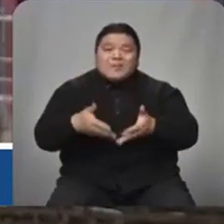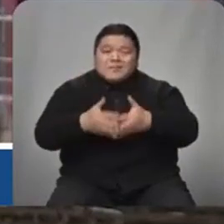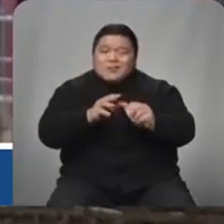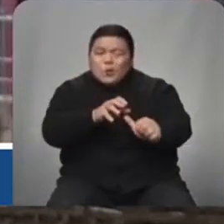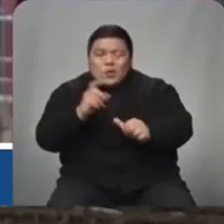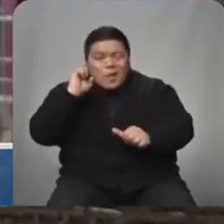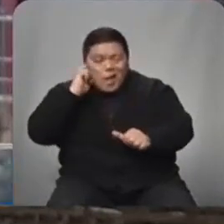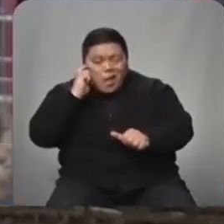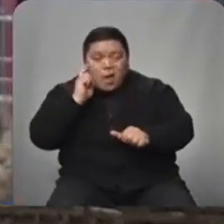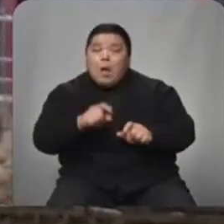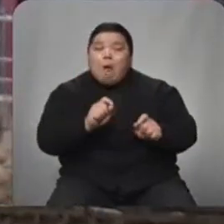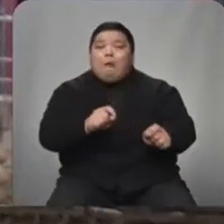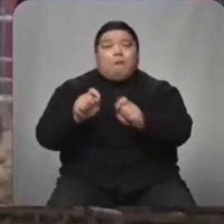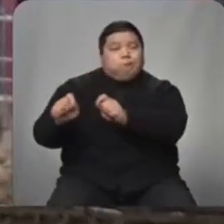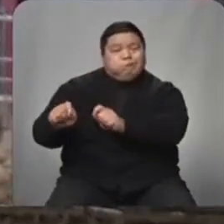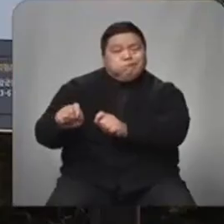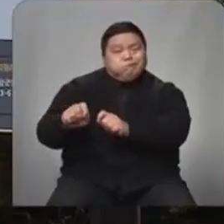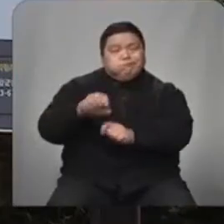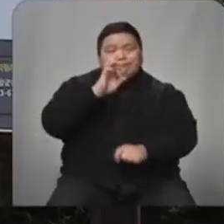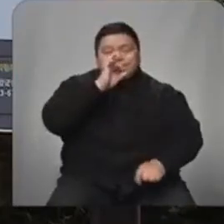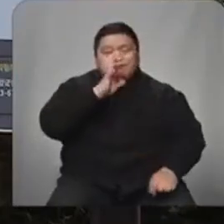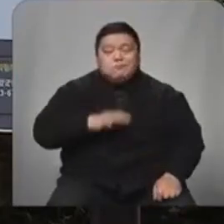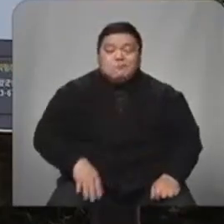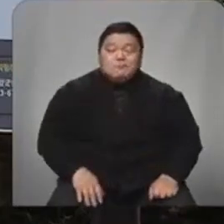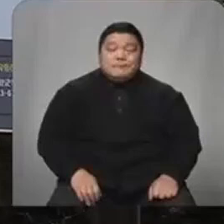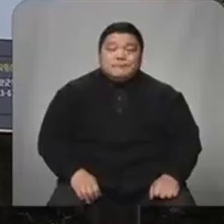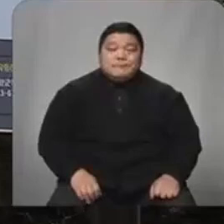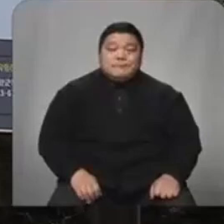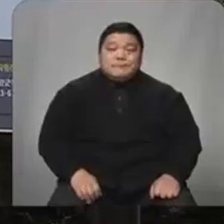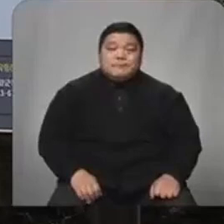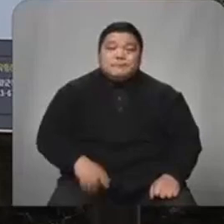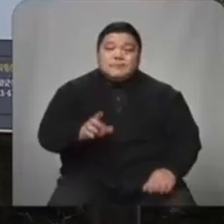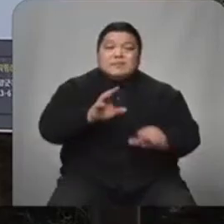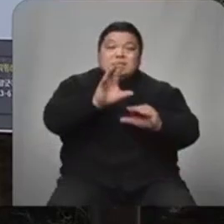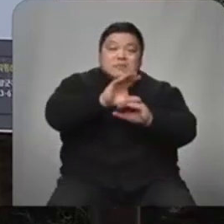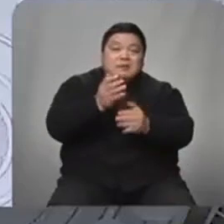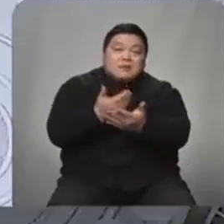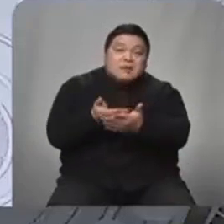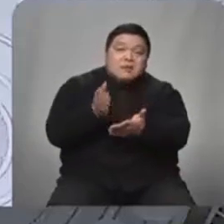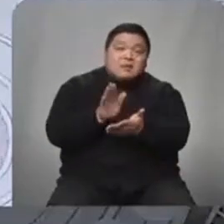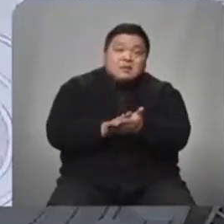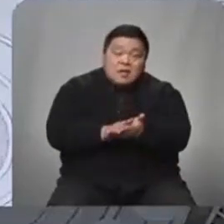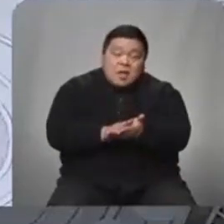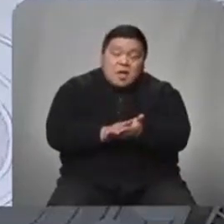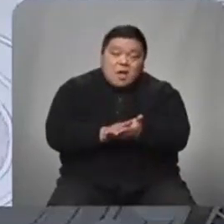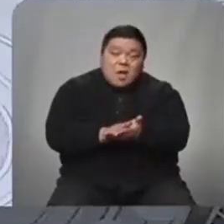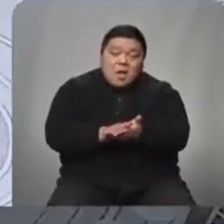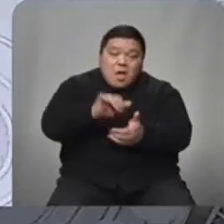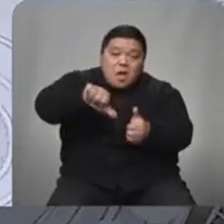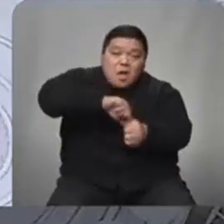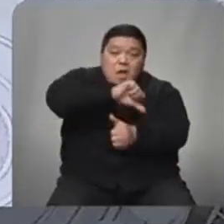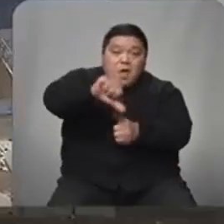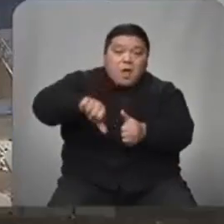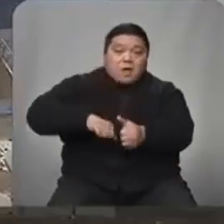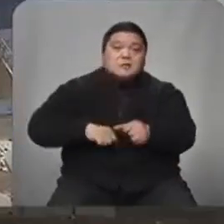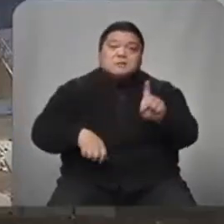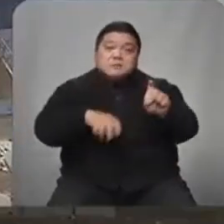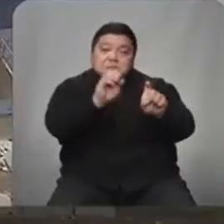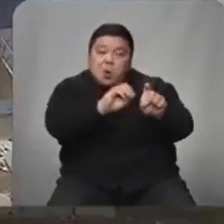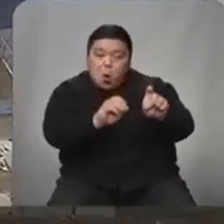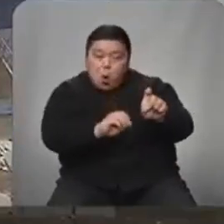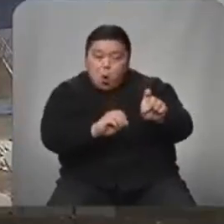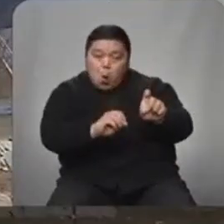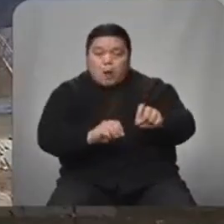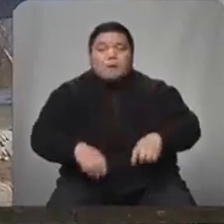시점이 변경돼 이는 어려워졌습니다. 현재 증축과 개보수 공사 공정률은 양양 종합운동장의